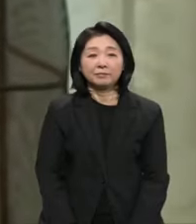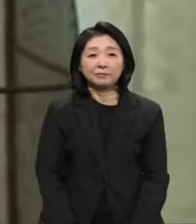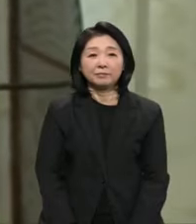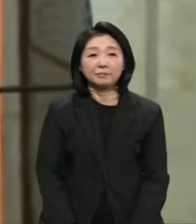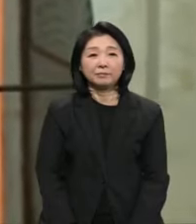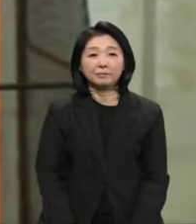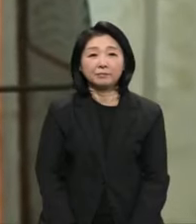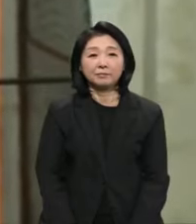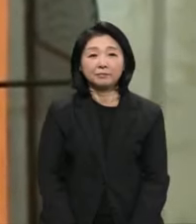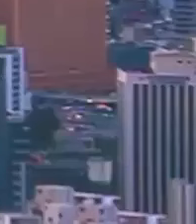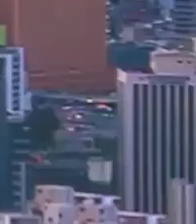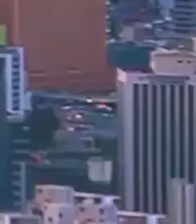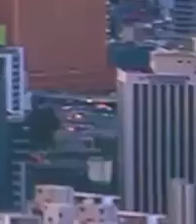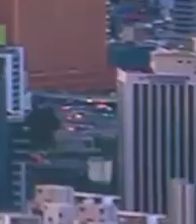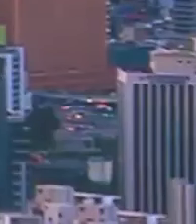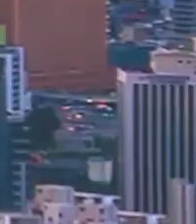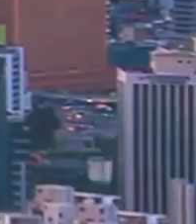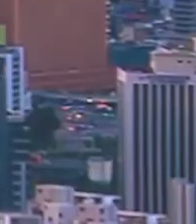김형구입니다.